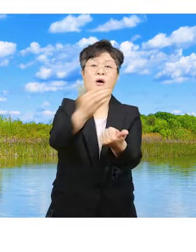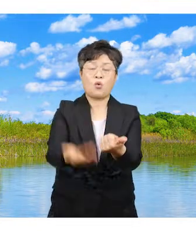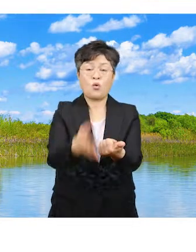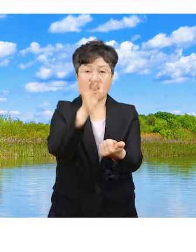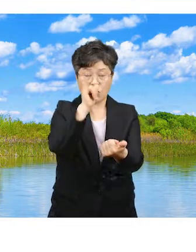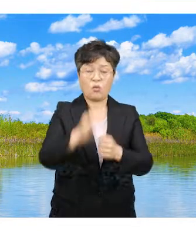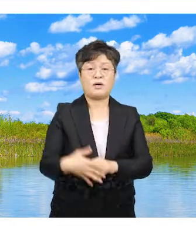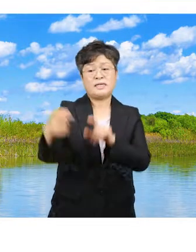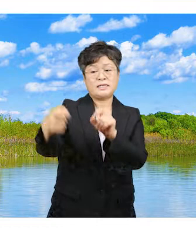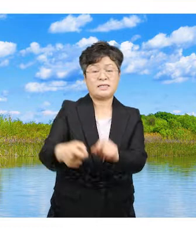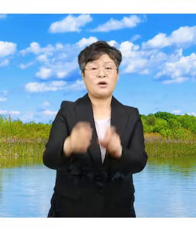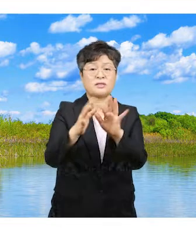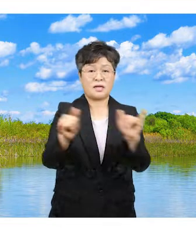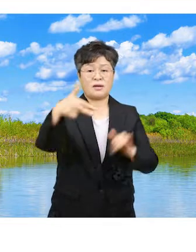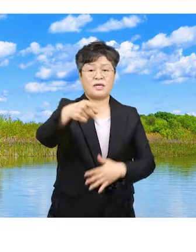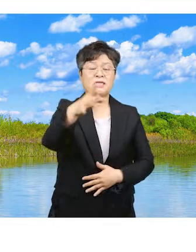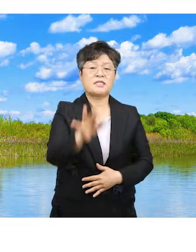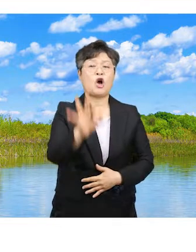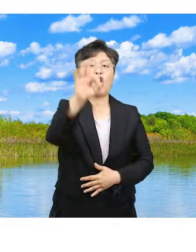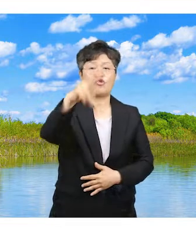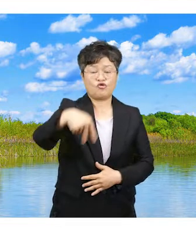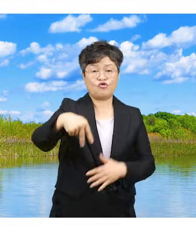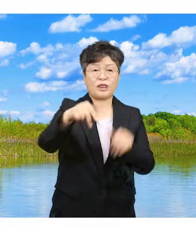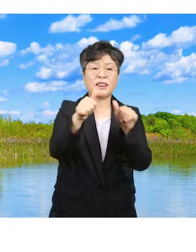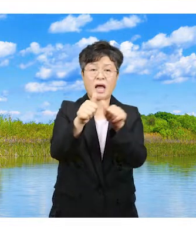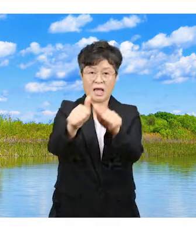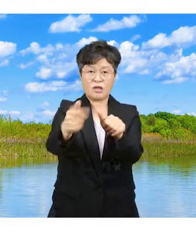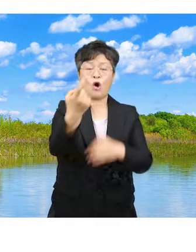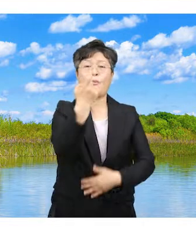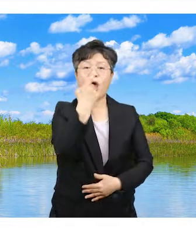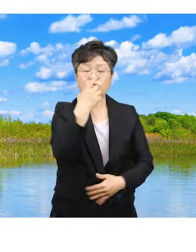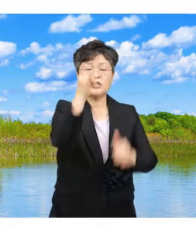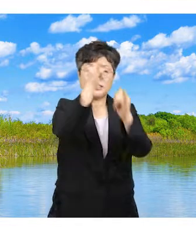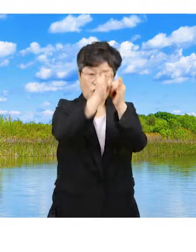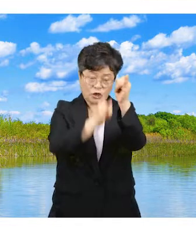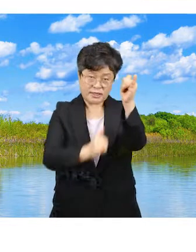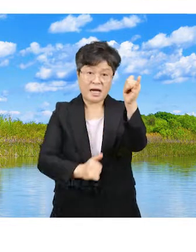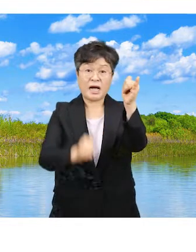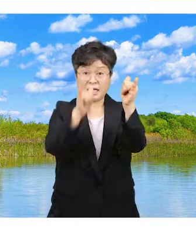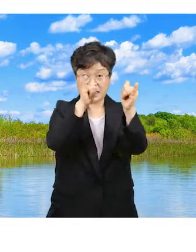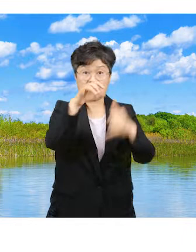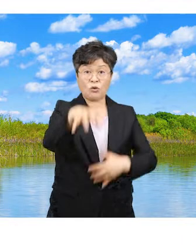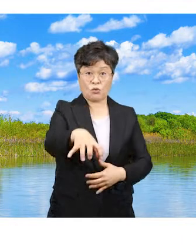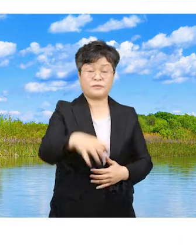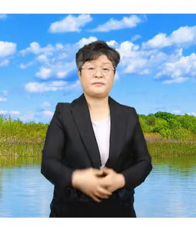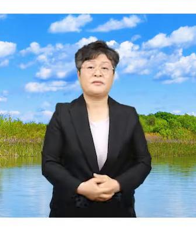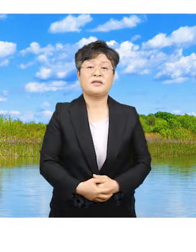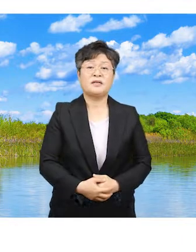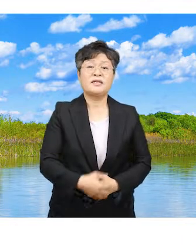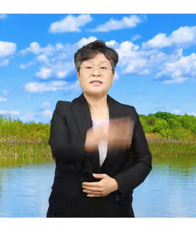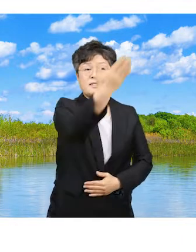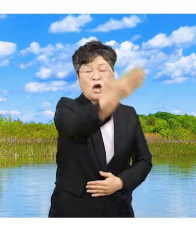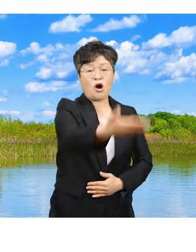지역 사람들이 정유 선생님을 따라서 배우는 그런 역사가 함께 이루어진 것이죠. 바로